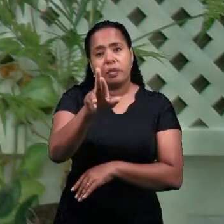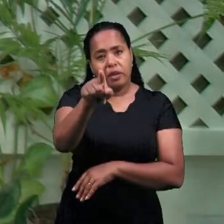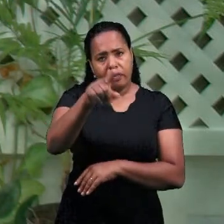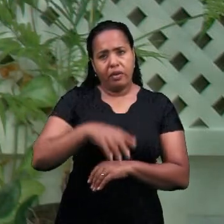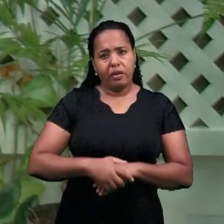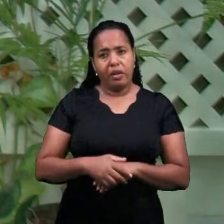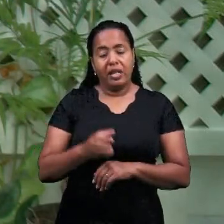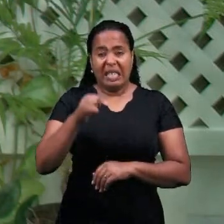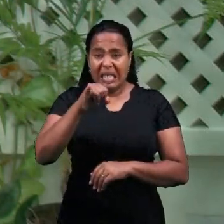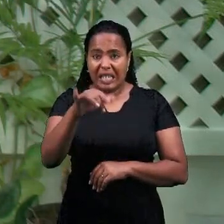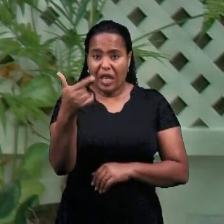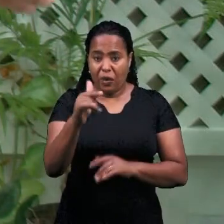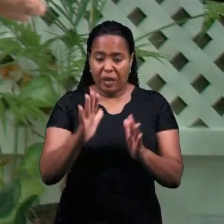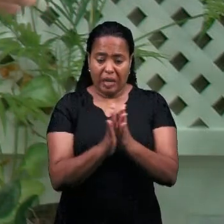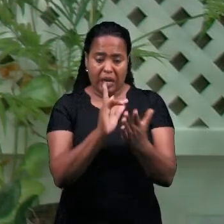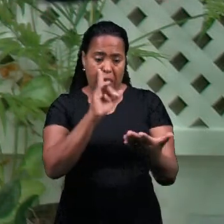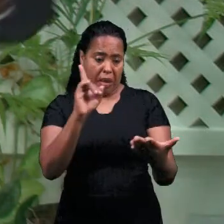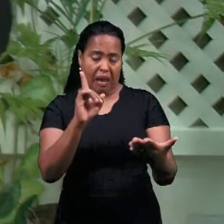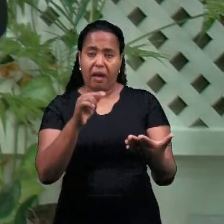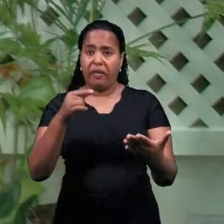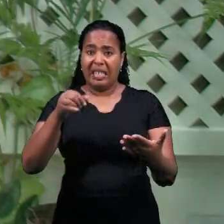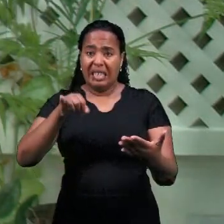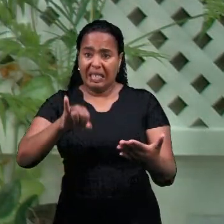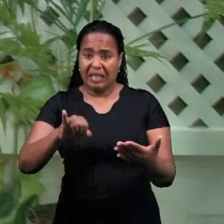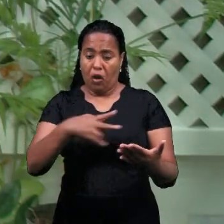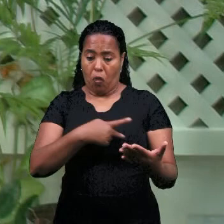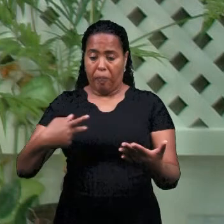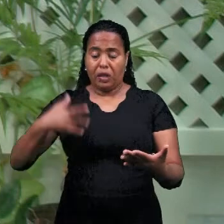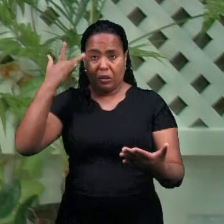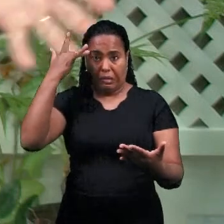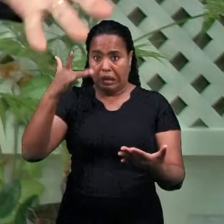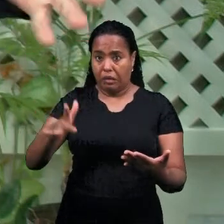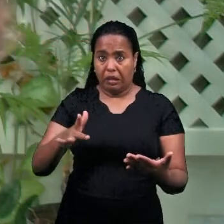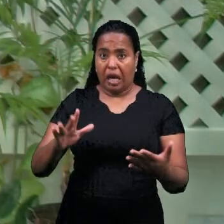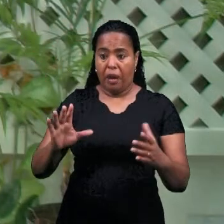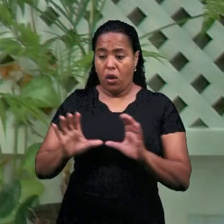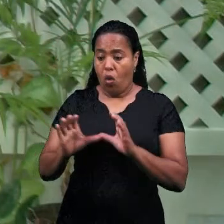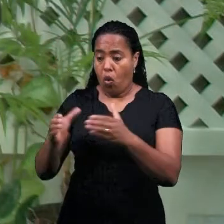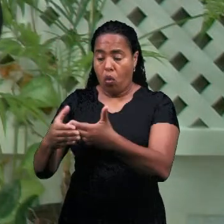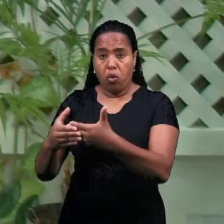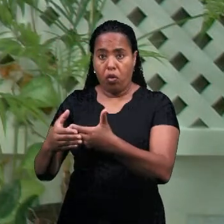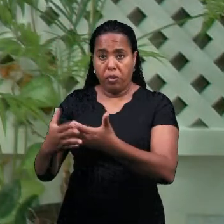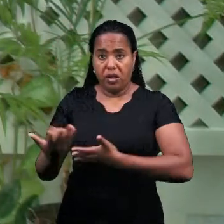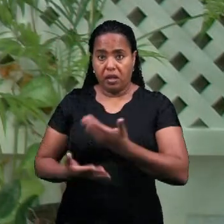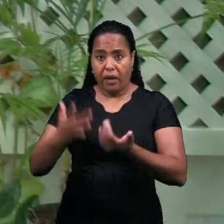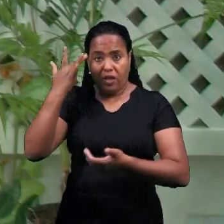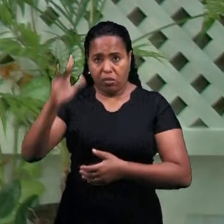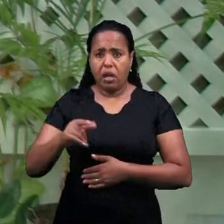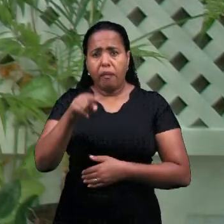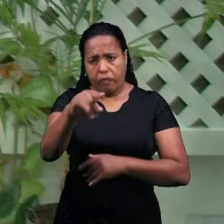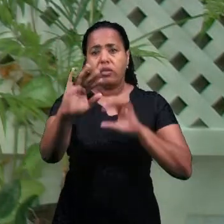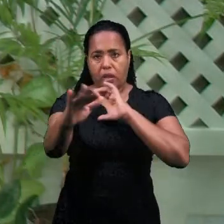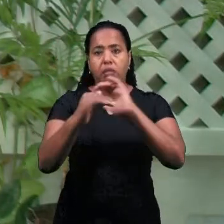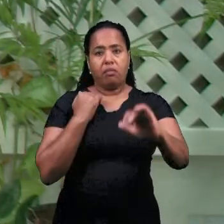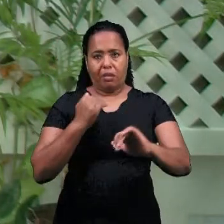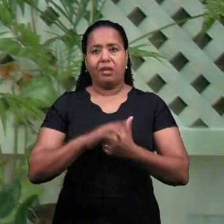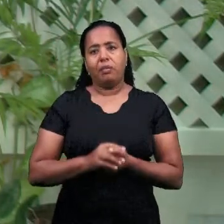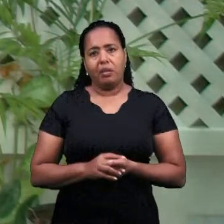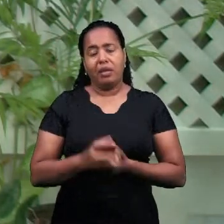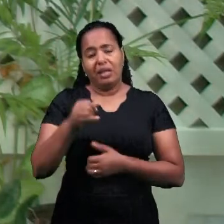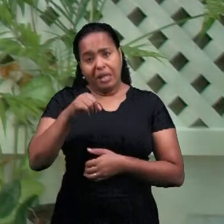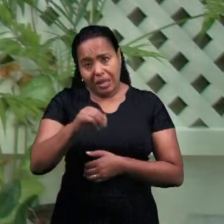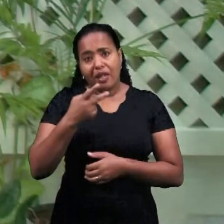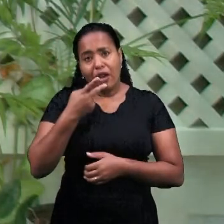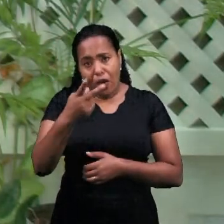qui a répondu dans la parole, si votre pasteur ne sait pas répondre, si l'église ne sait pas répondre, envoyez-moi. Parce que peut-être